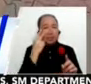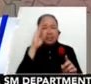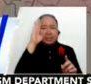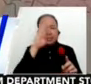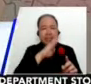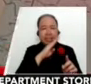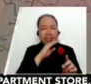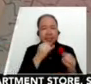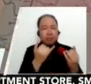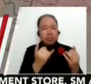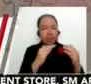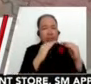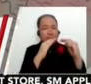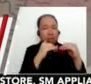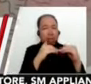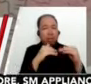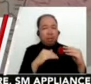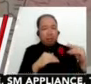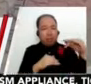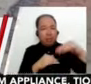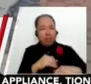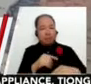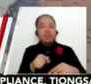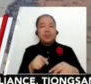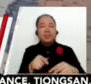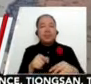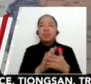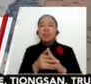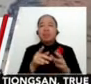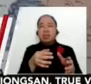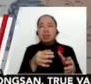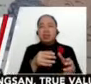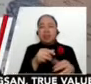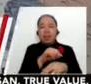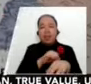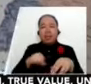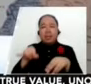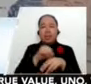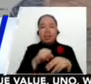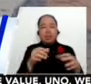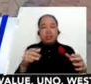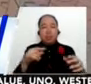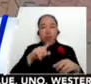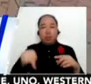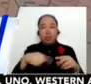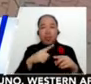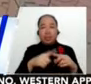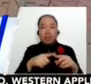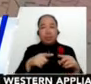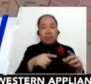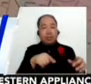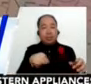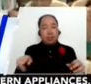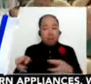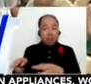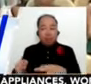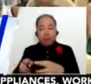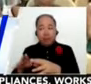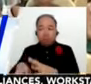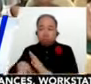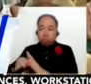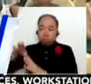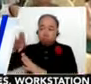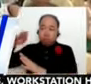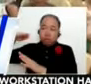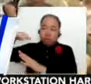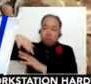Nagiging island kasi yan, island barangay pag nag-swell yung Bislac River. We cannot reach them anymore.